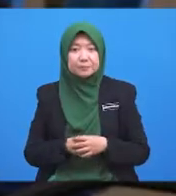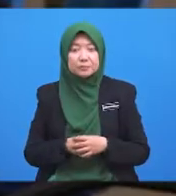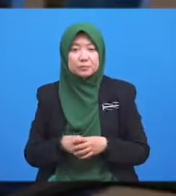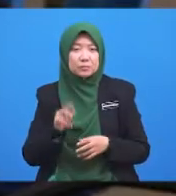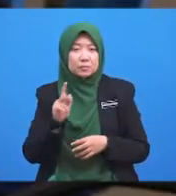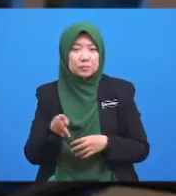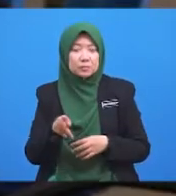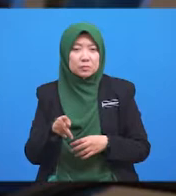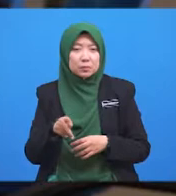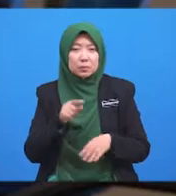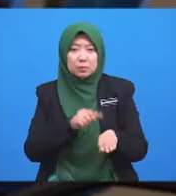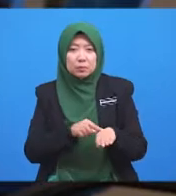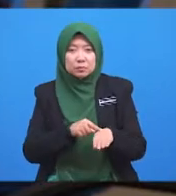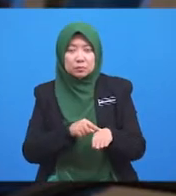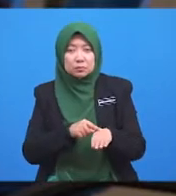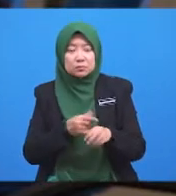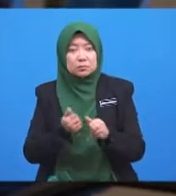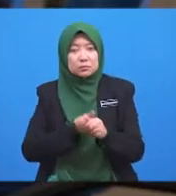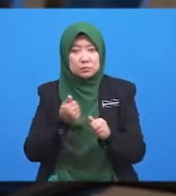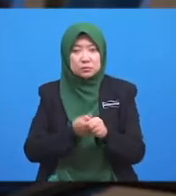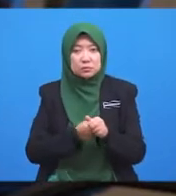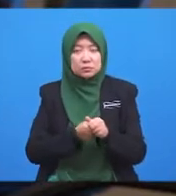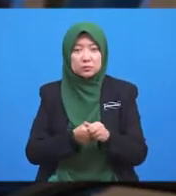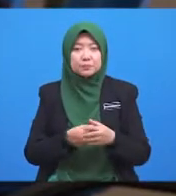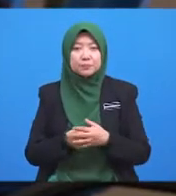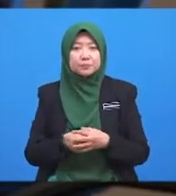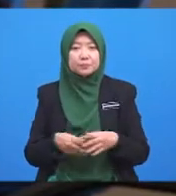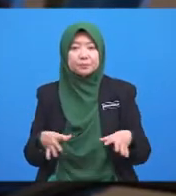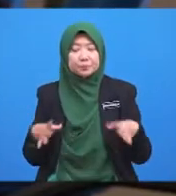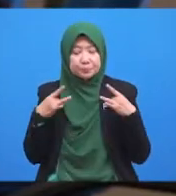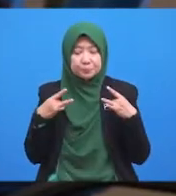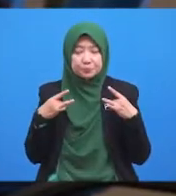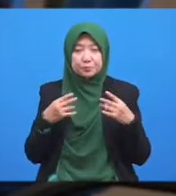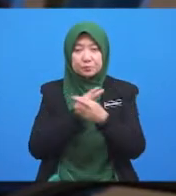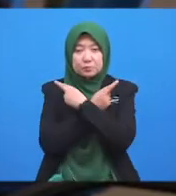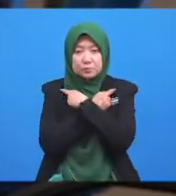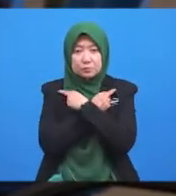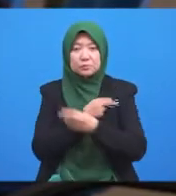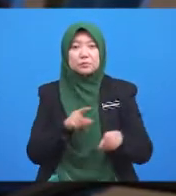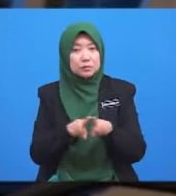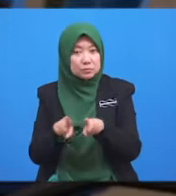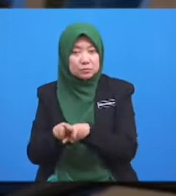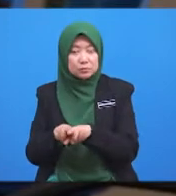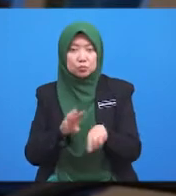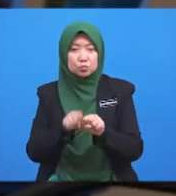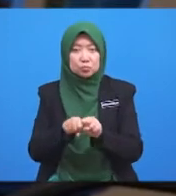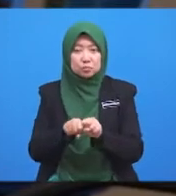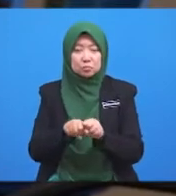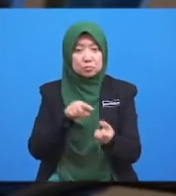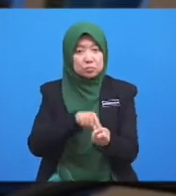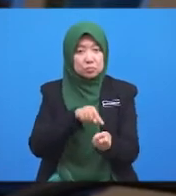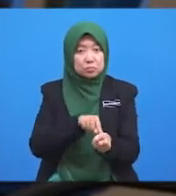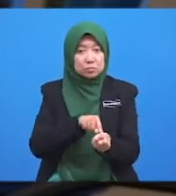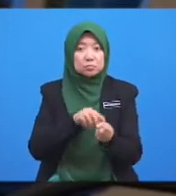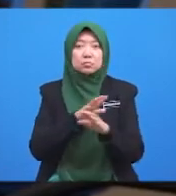Pastikan masa antara setiap cengkaman dan relaxation contraction dan relaxation adalah sama supaya